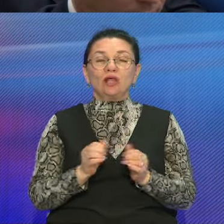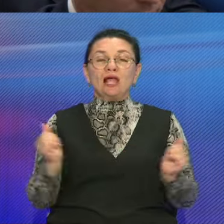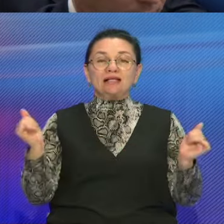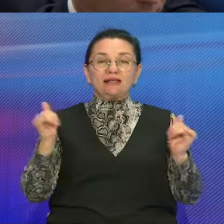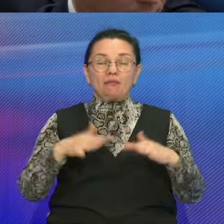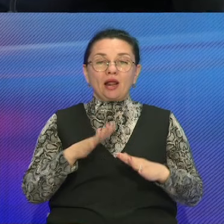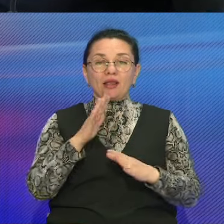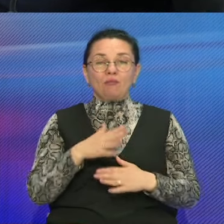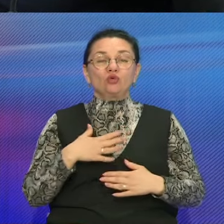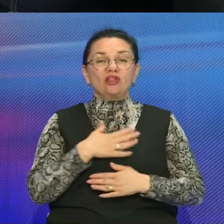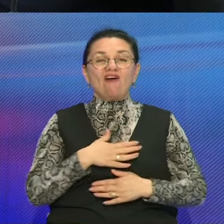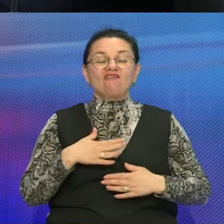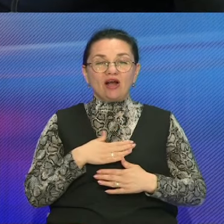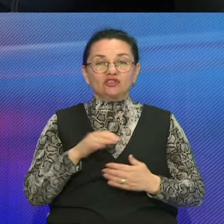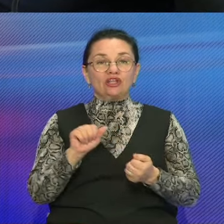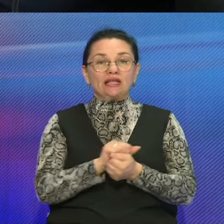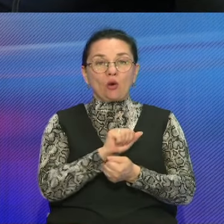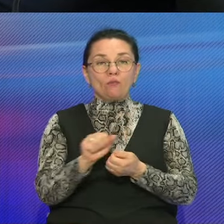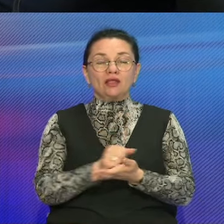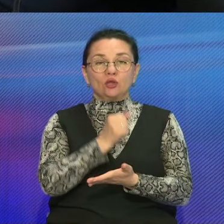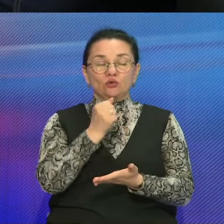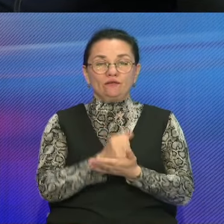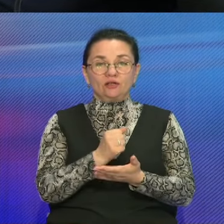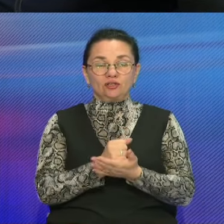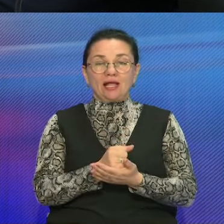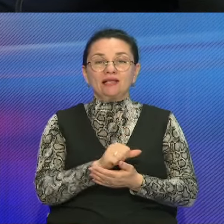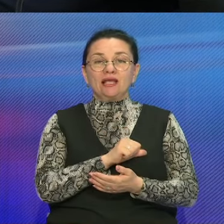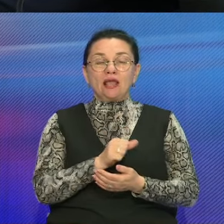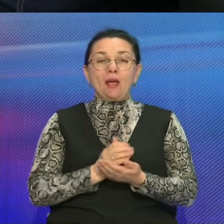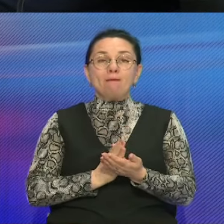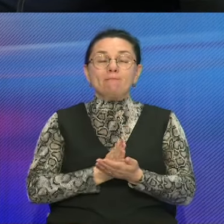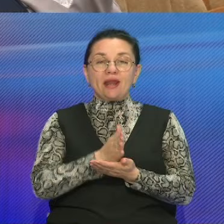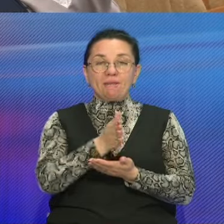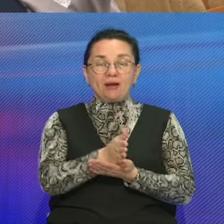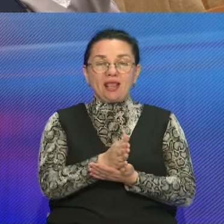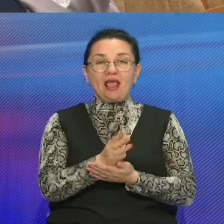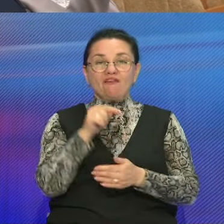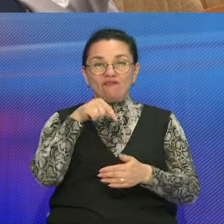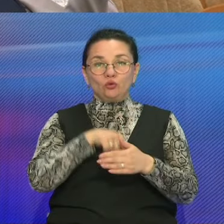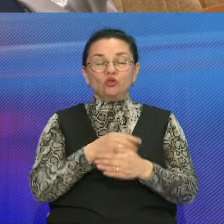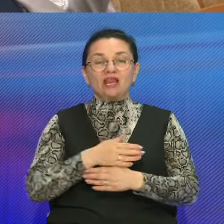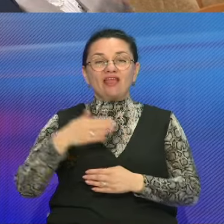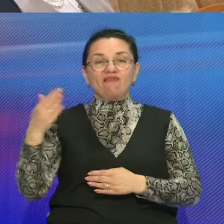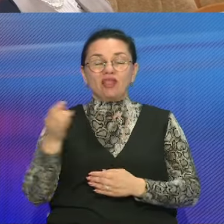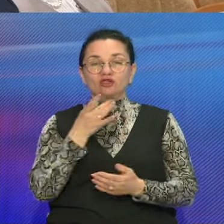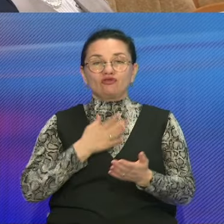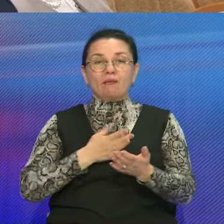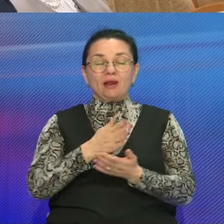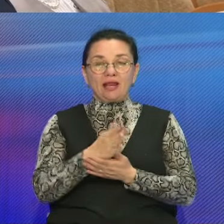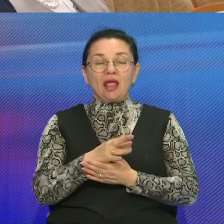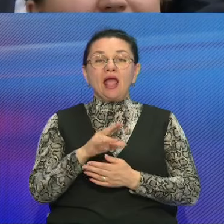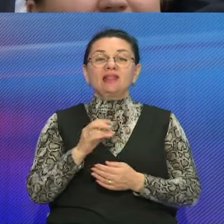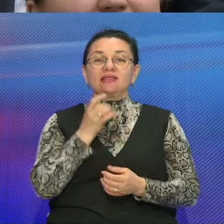затверджати найбільш важливі для країни документи. Наприклад, основні напрямки внутрішньої і зовнішньої політики, концепцію національної